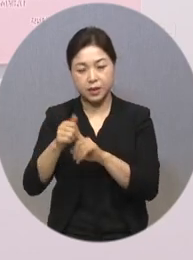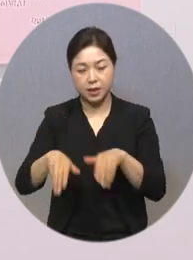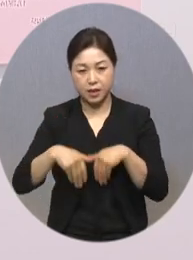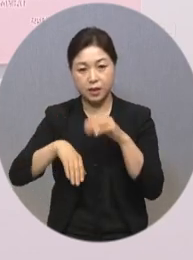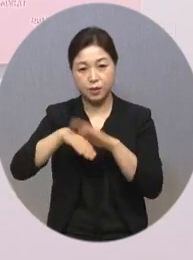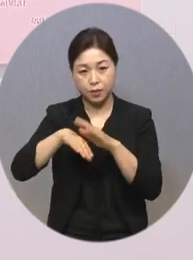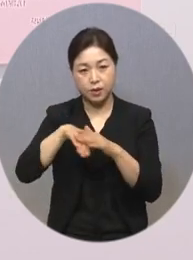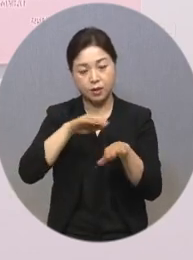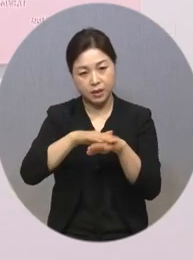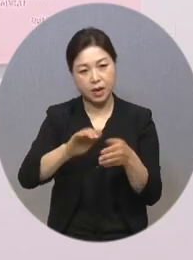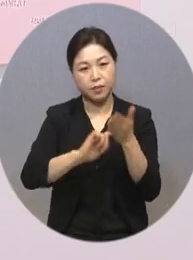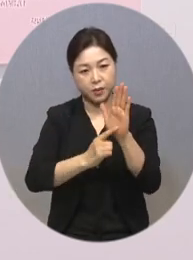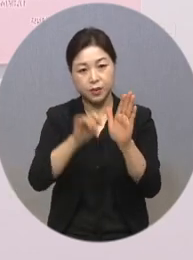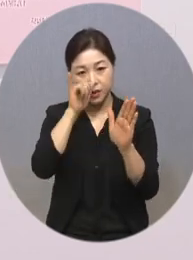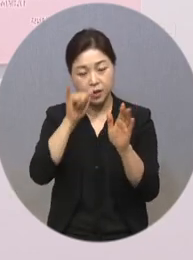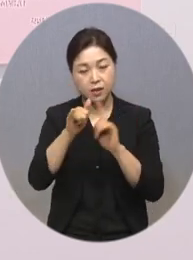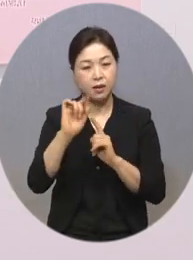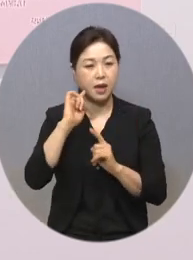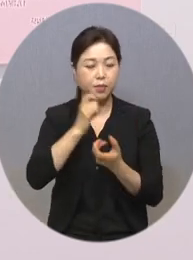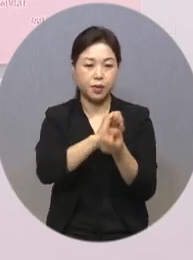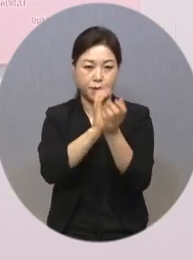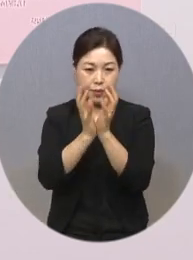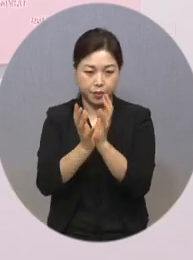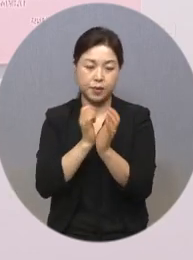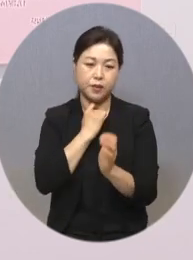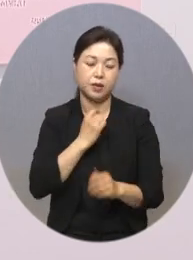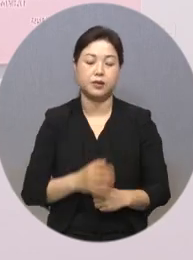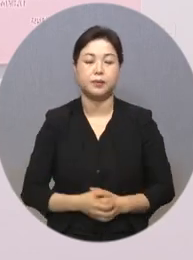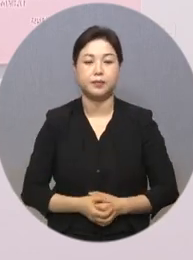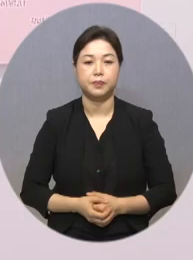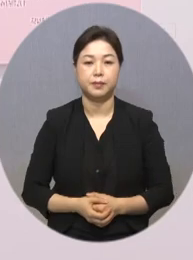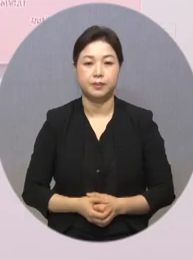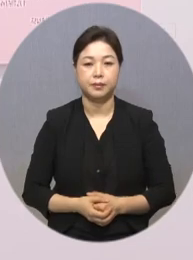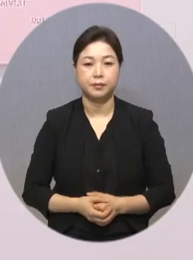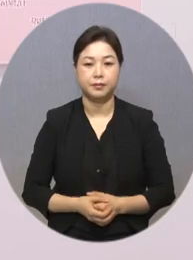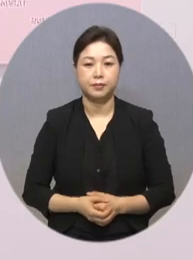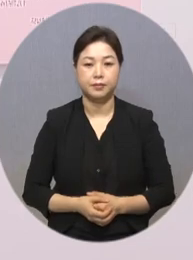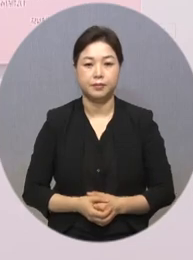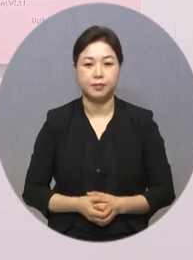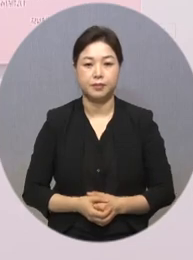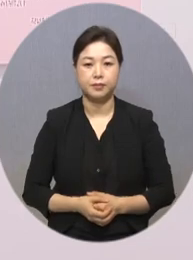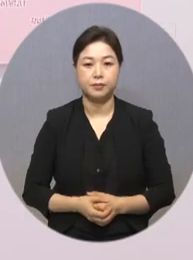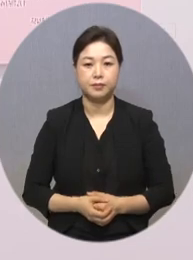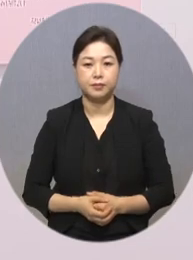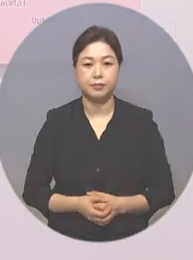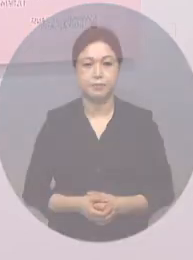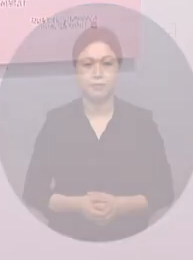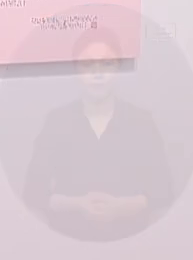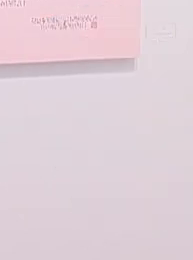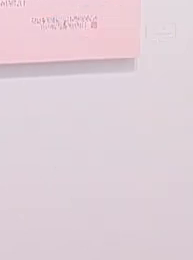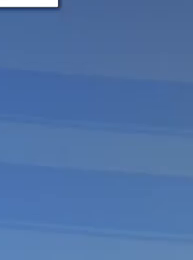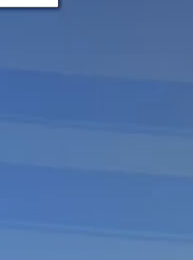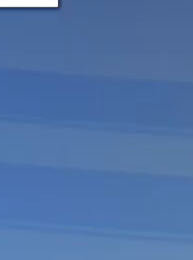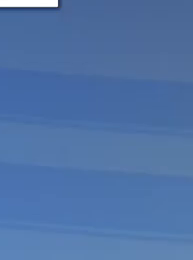빛을 발해 아름답게 꽃 피우길 기대해봅니다. 복지TV 뉴스 이소연입니다.